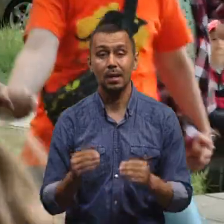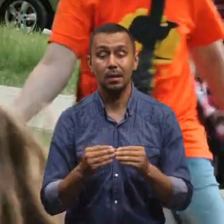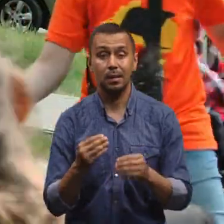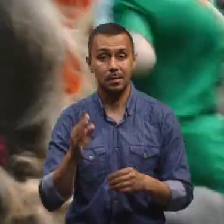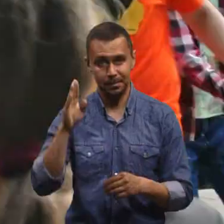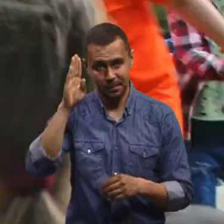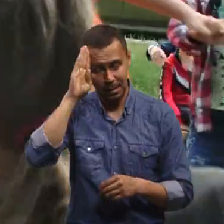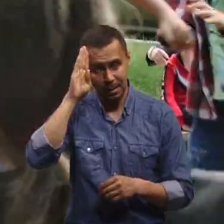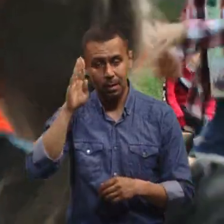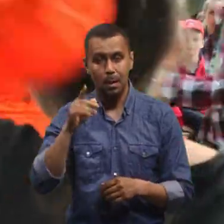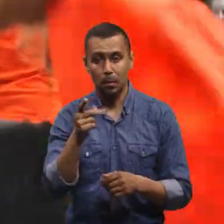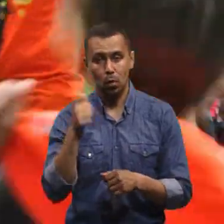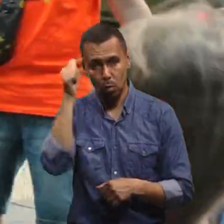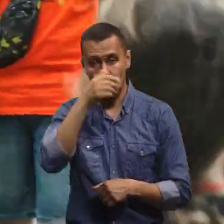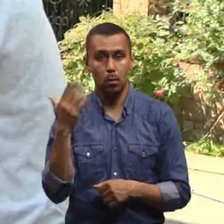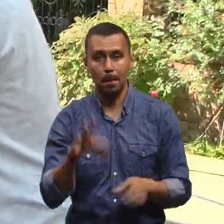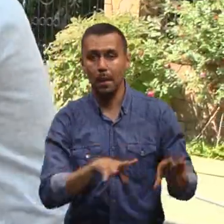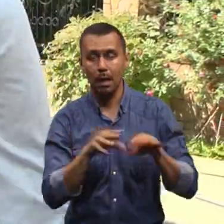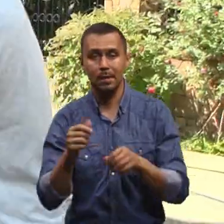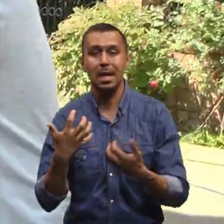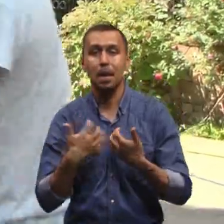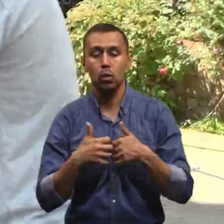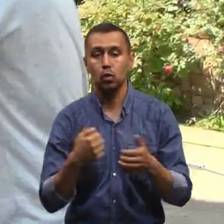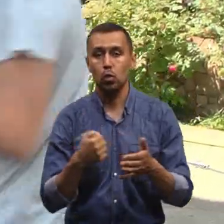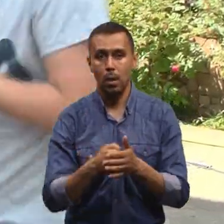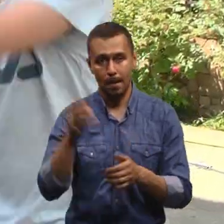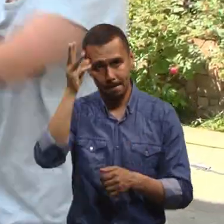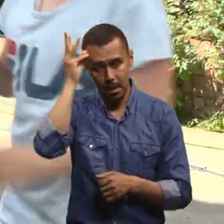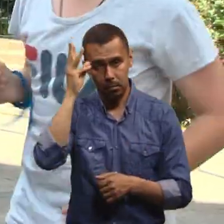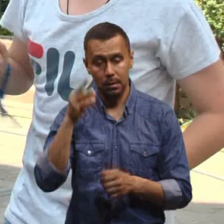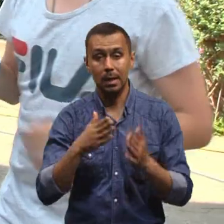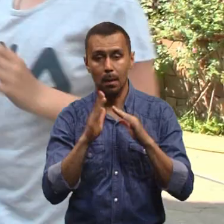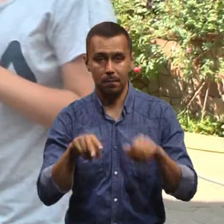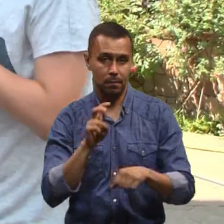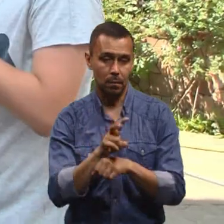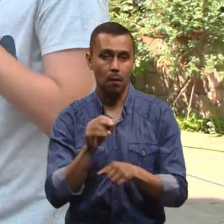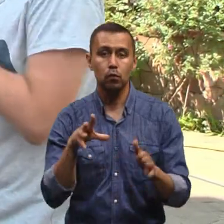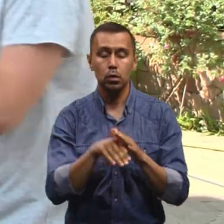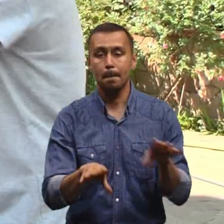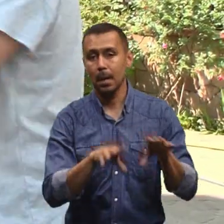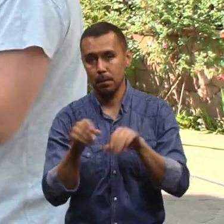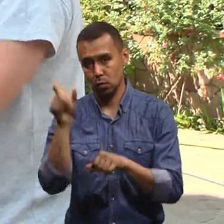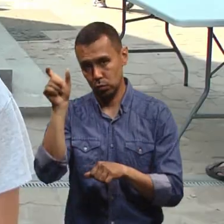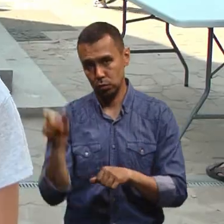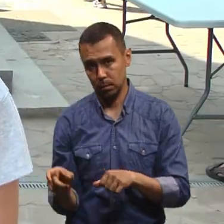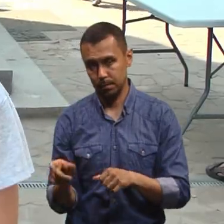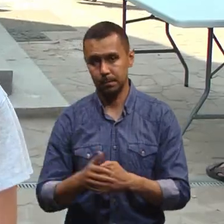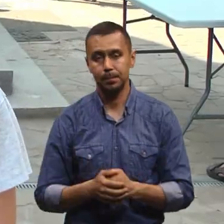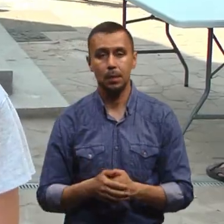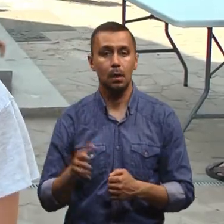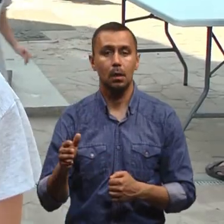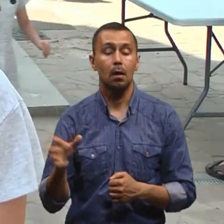10-річний Назар Танчук півтора роки тому переїхав з Краматорська до Хмельницького. Табір відвідує як внутрішньо переміщена особа.